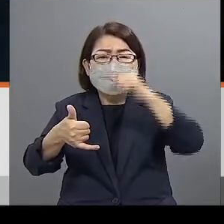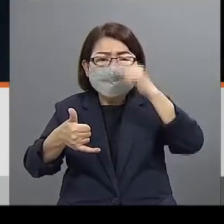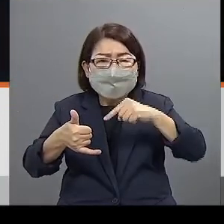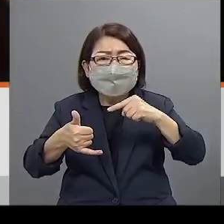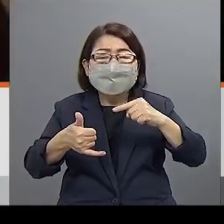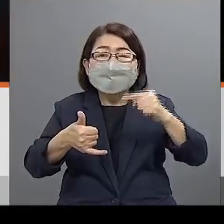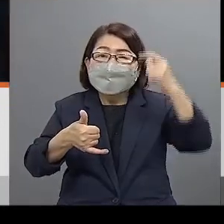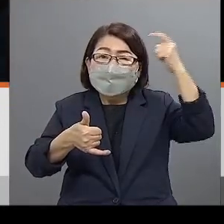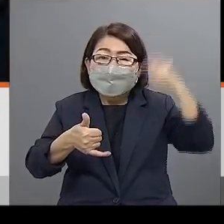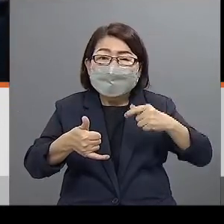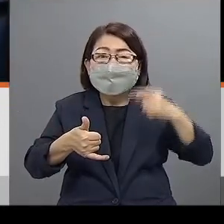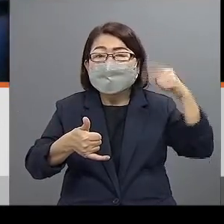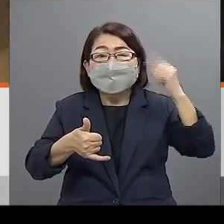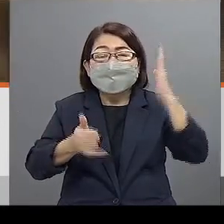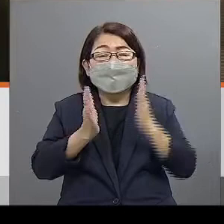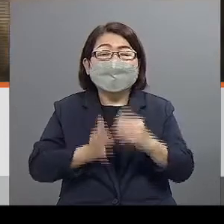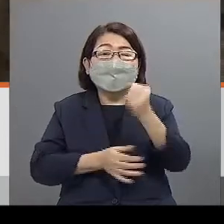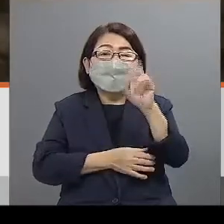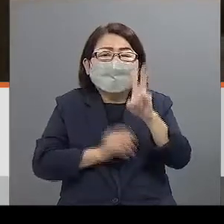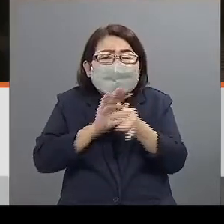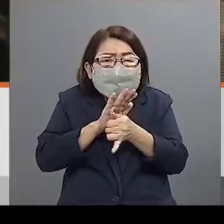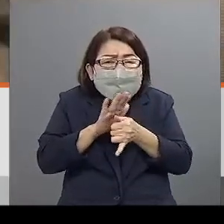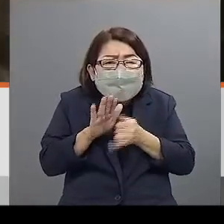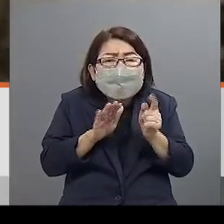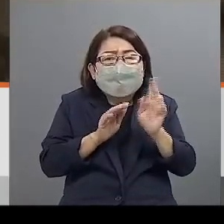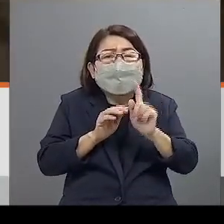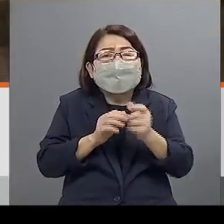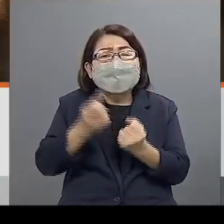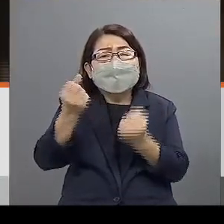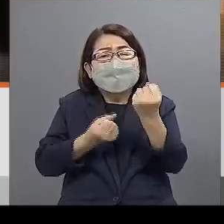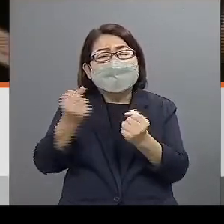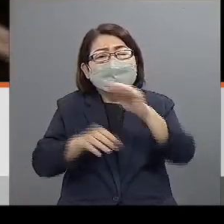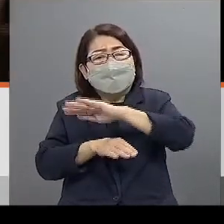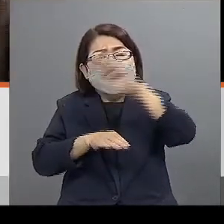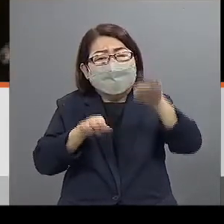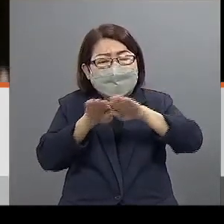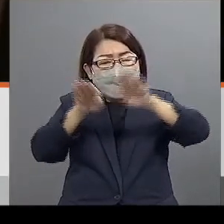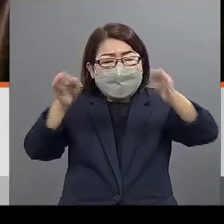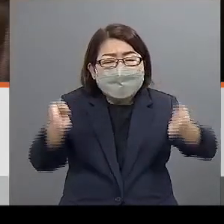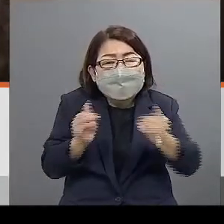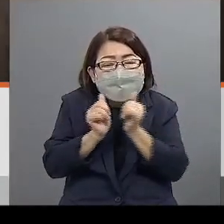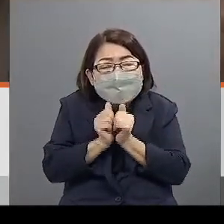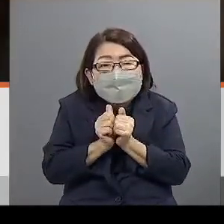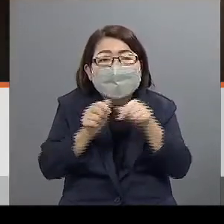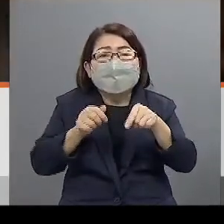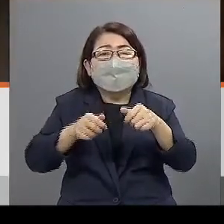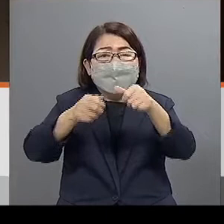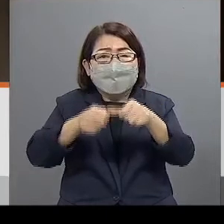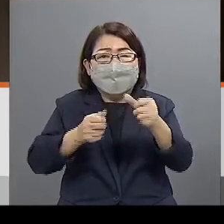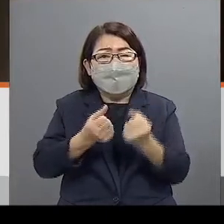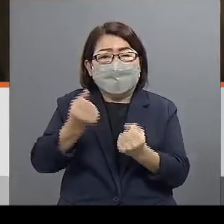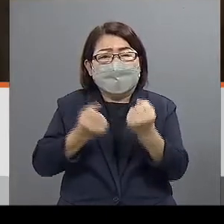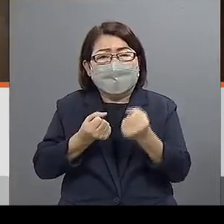คนขณะที่หลบอยู่ในตู้ผ้าใบบนรถกระบะมนต์ถนนระหว่างบ้านแม่กุหลวงบ้านผาลาดหมู่ที่ 1ตำบล